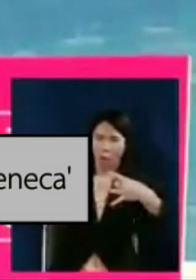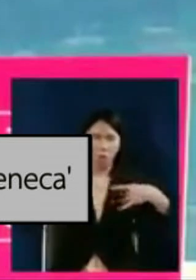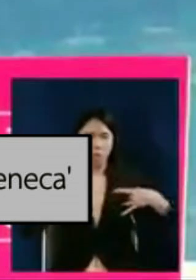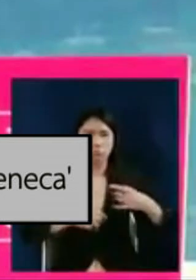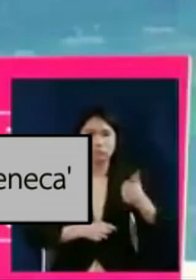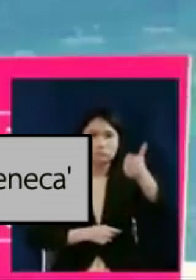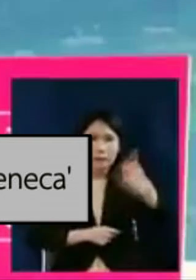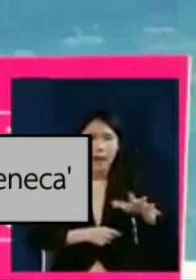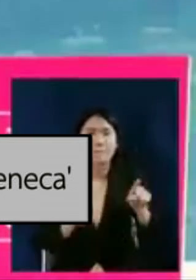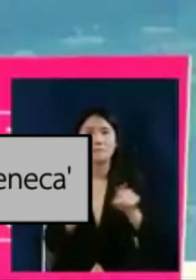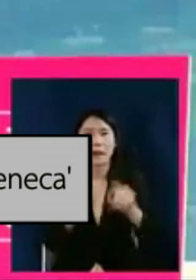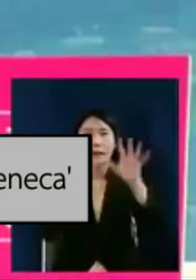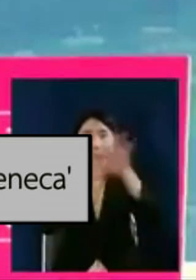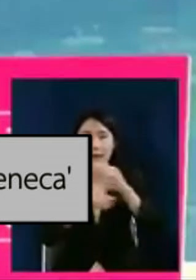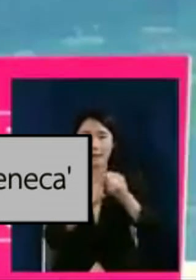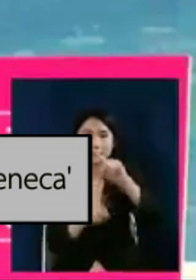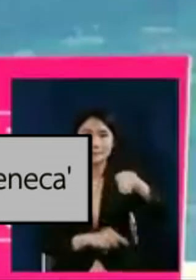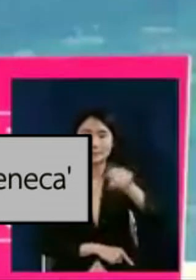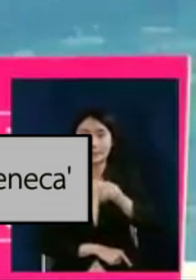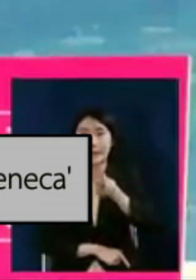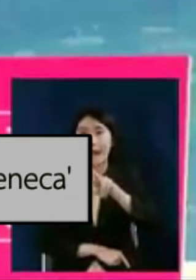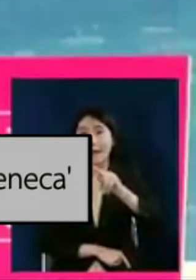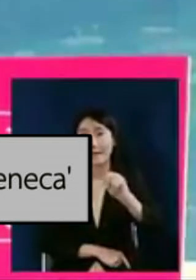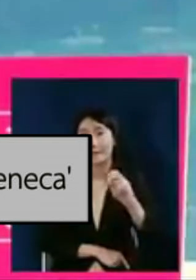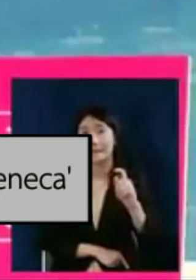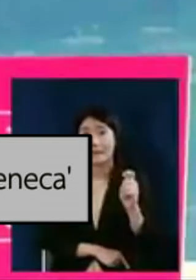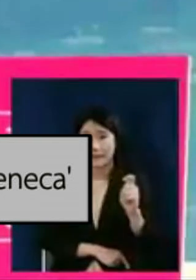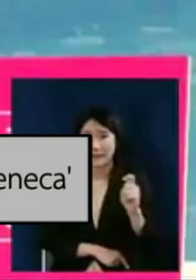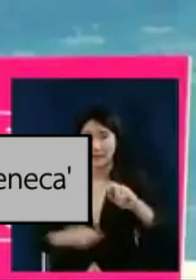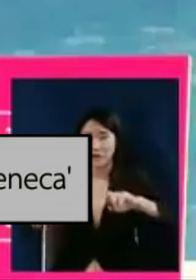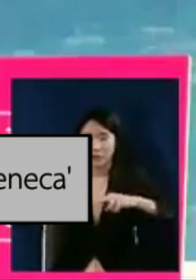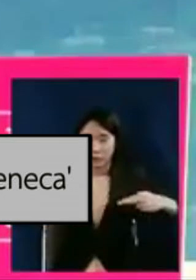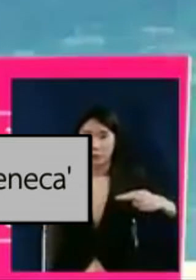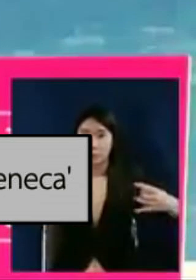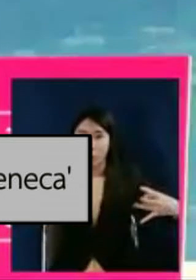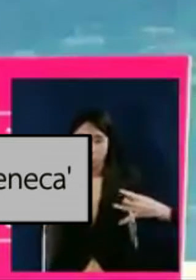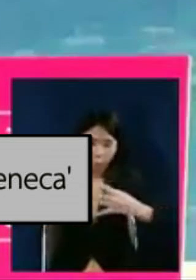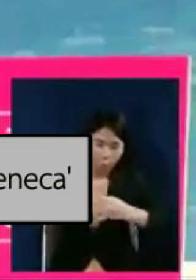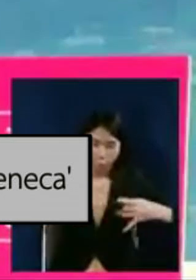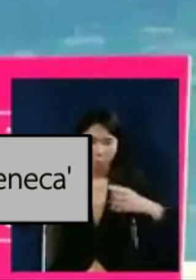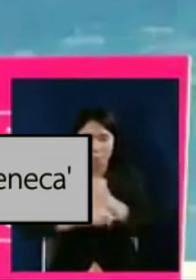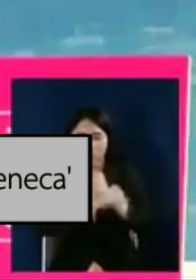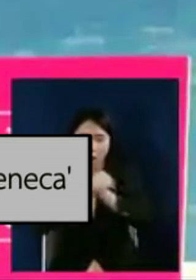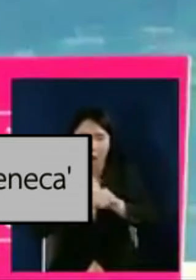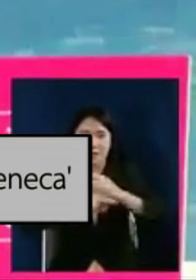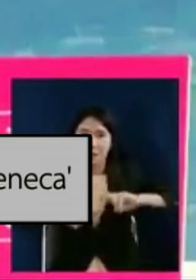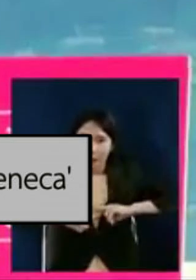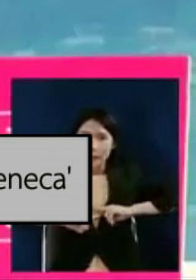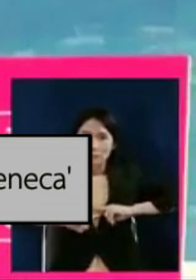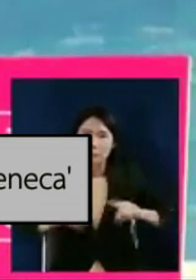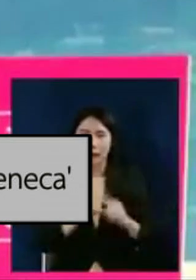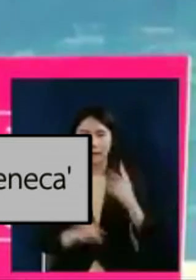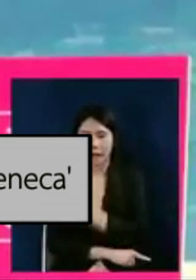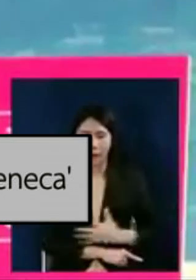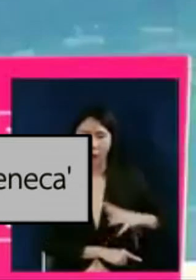จำลองอาร์เอ็นเอแล้วเอา and aไปให้เซลล์เราสร้างโปรดีขึ้นไหมดีคือใช้งานเซลล์เรา